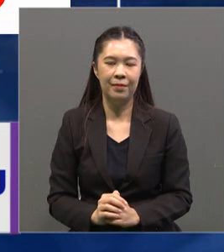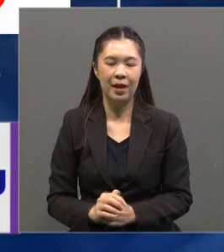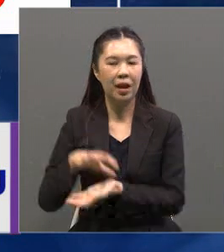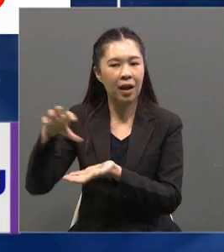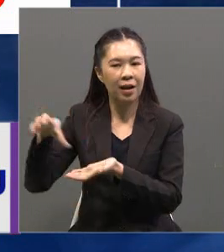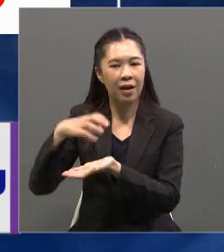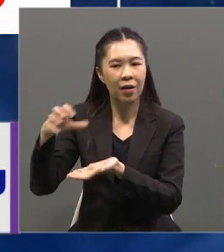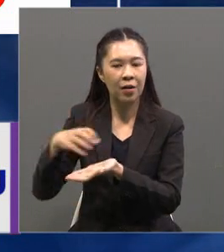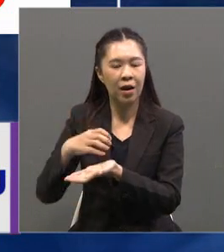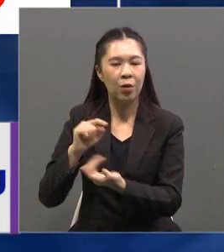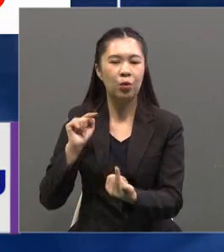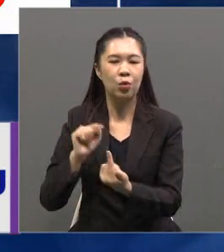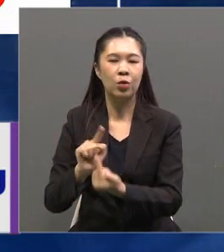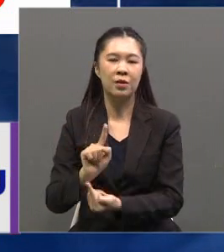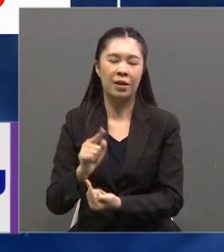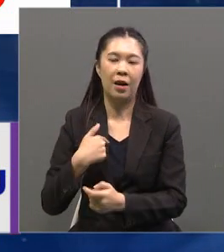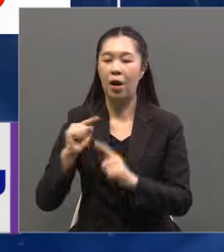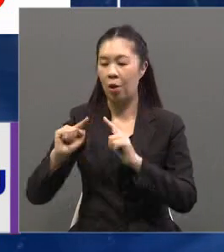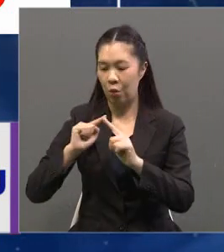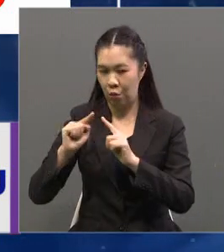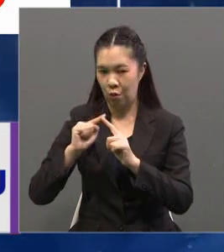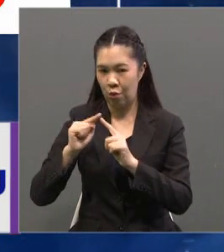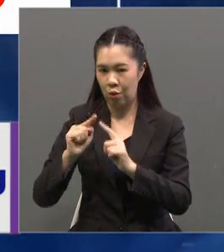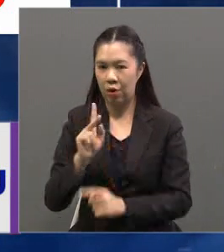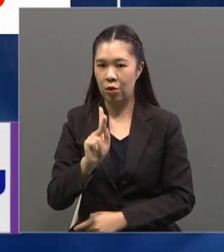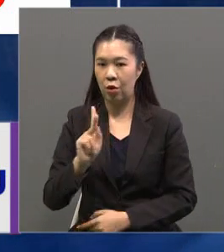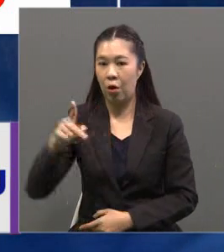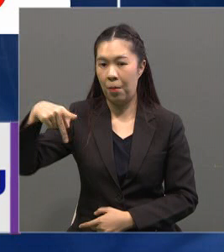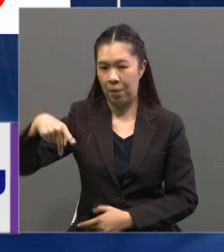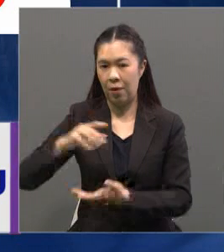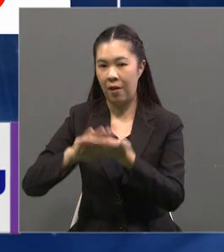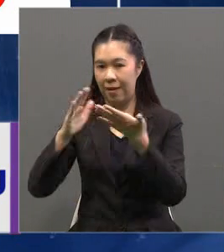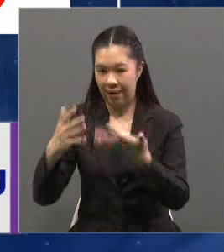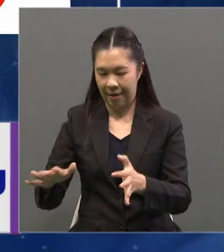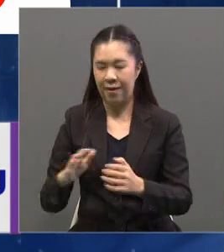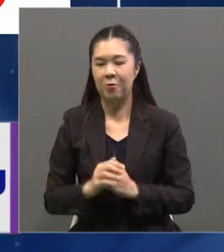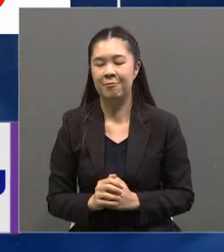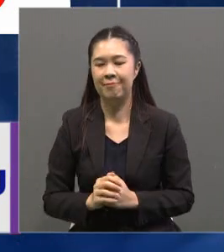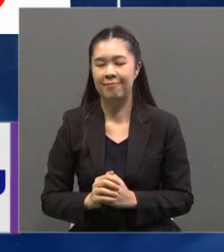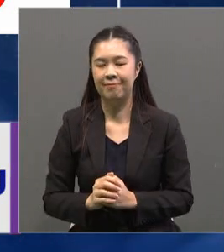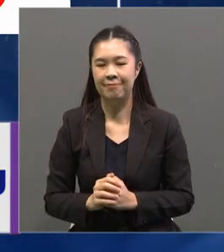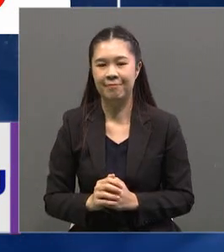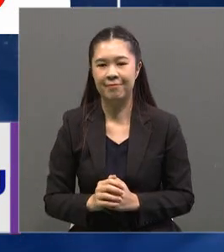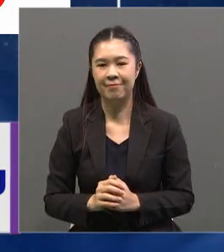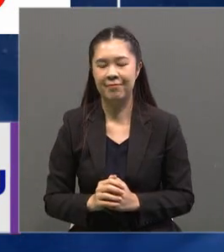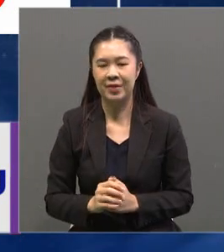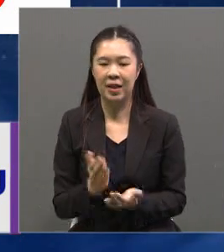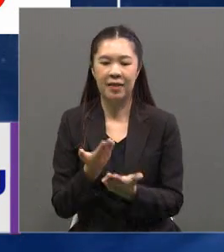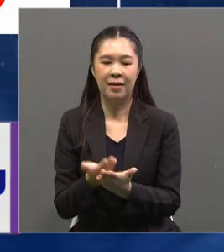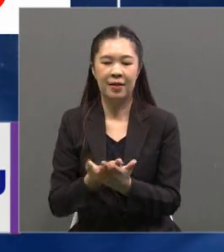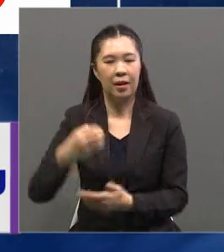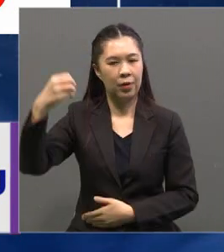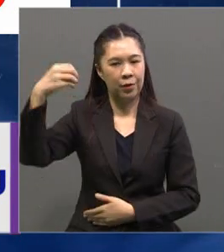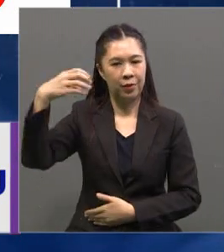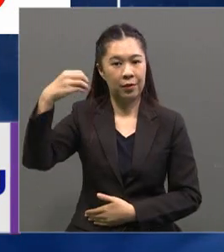งานต่อที่ประชุมครม.ว่าได้มีการพูดคุยกับทางกกพ.เนี่ยเรียบร้อยแล้วก็สามารถที่จะลดค่าไฟฟ้